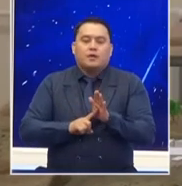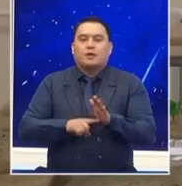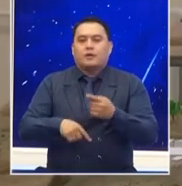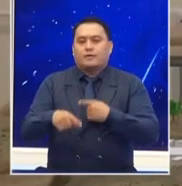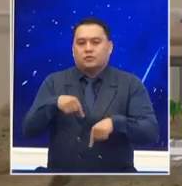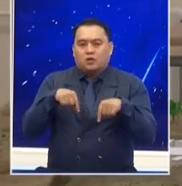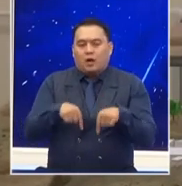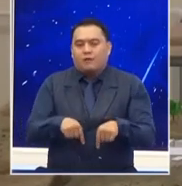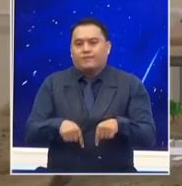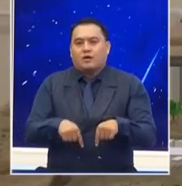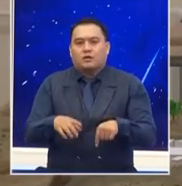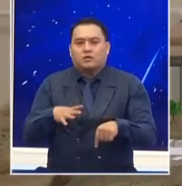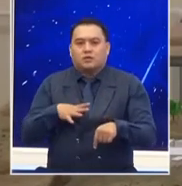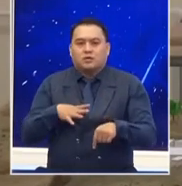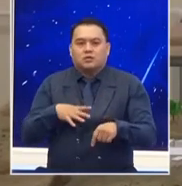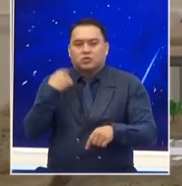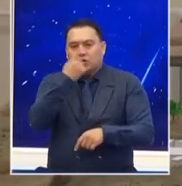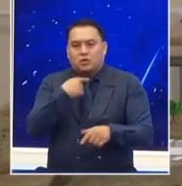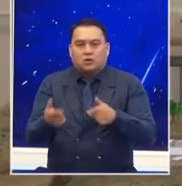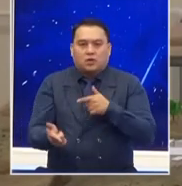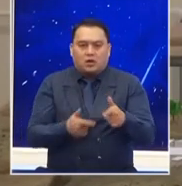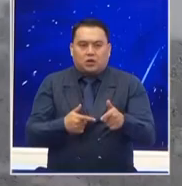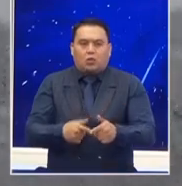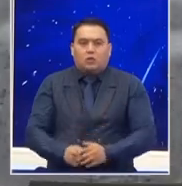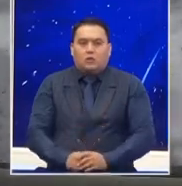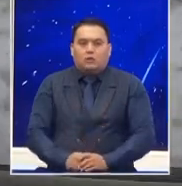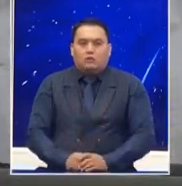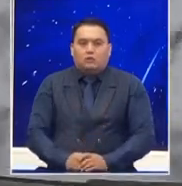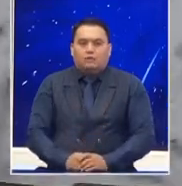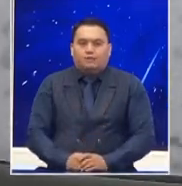осында келіп Ливанға баратын жеке құрамды дайындау үстіндеміз.